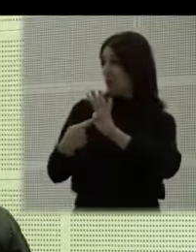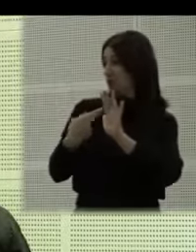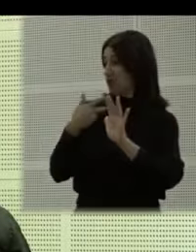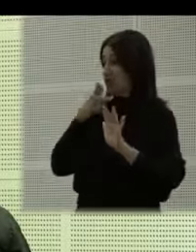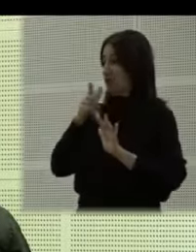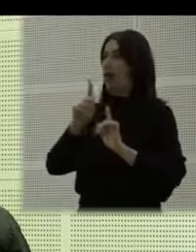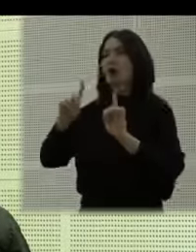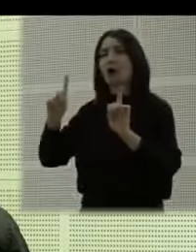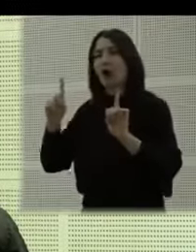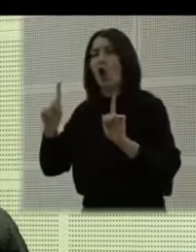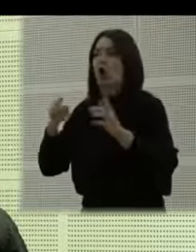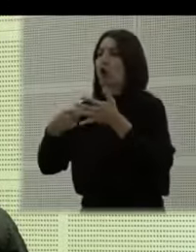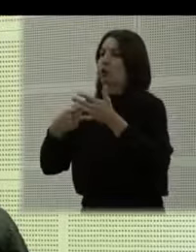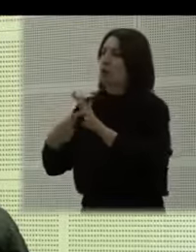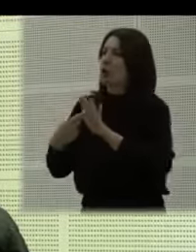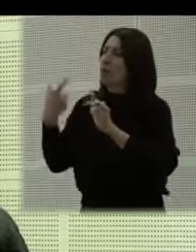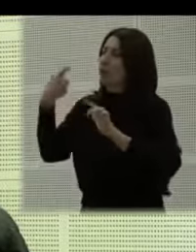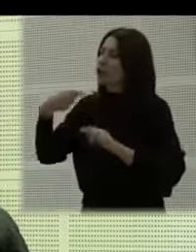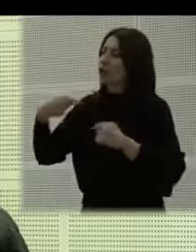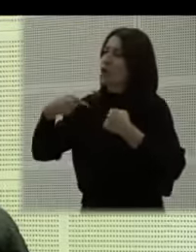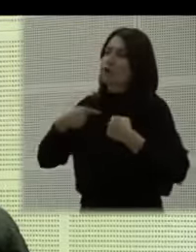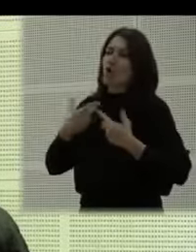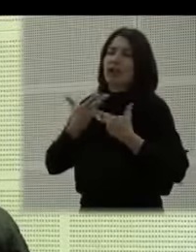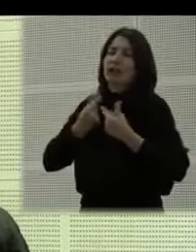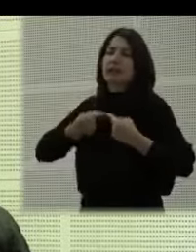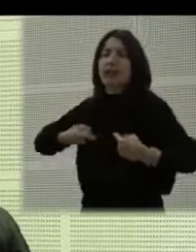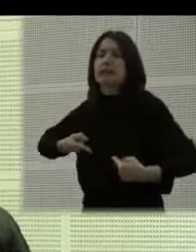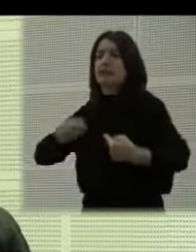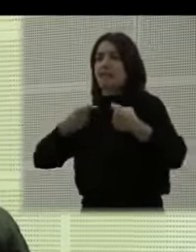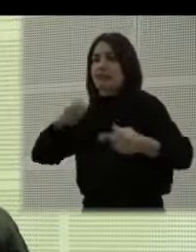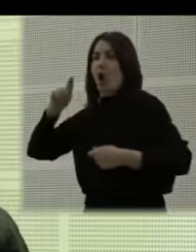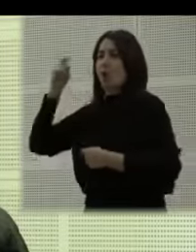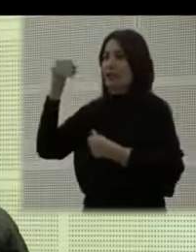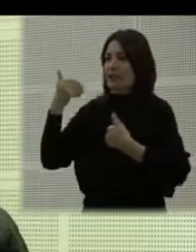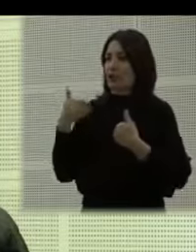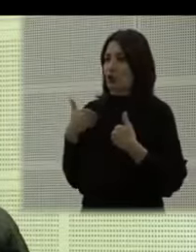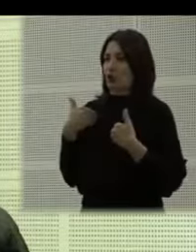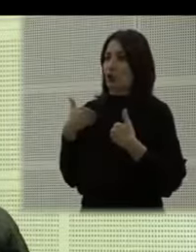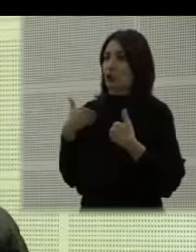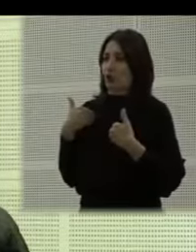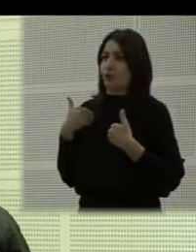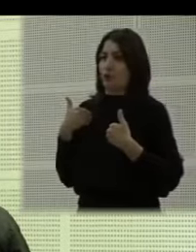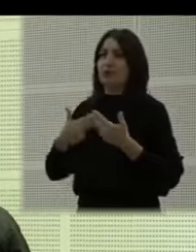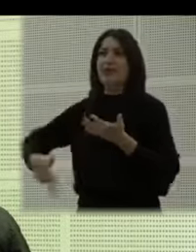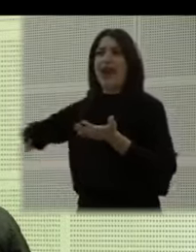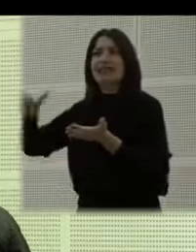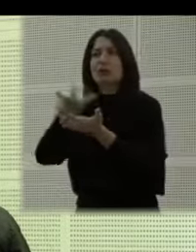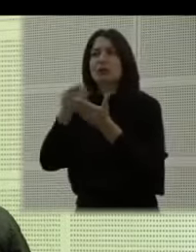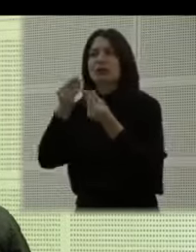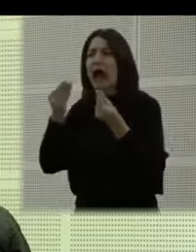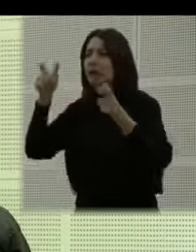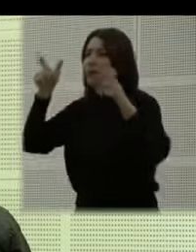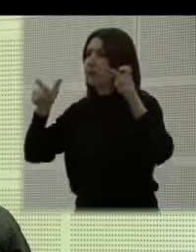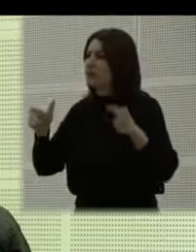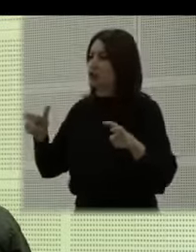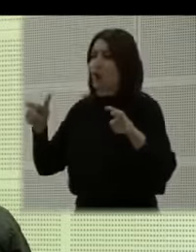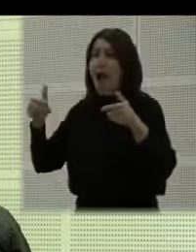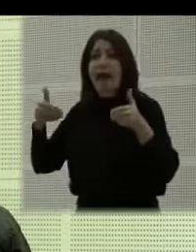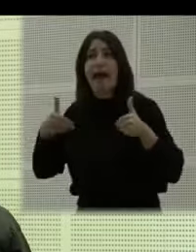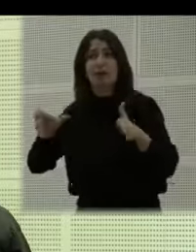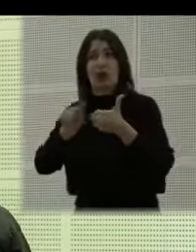perché per me è stata una grande sfida vinta, perché vi assicuro che tanta gente purtroppo ha lasciato la